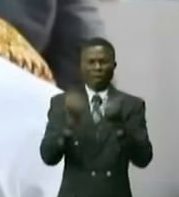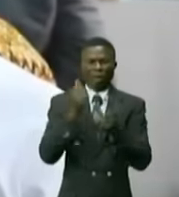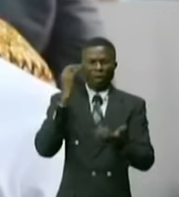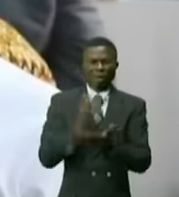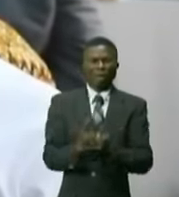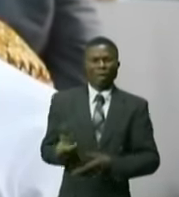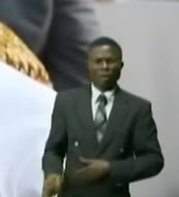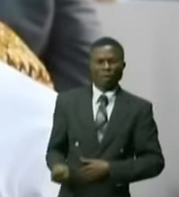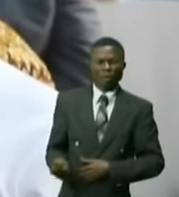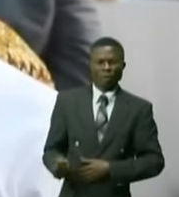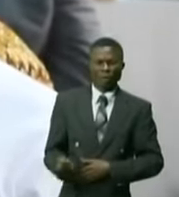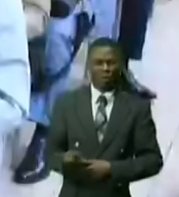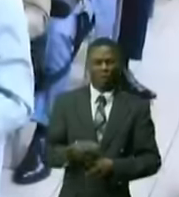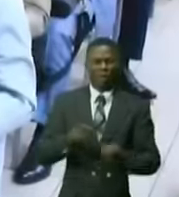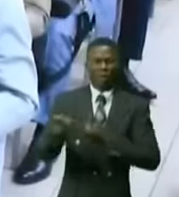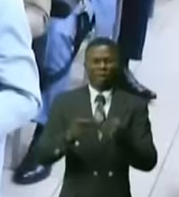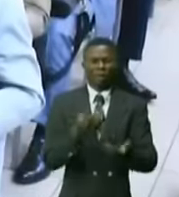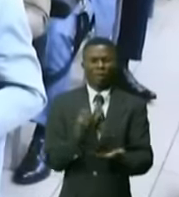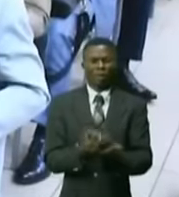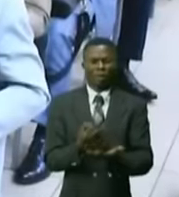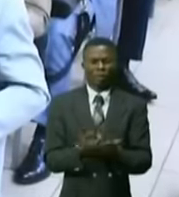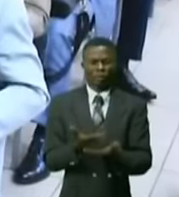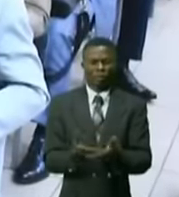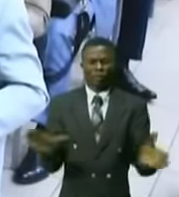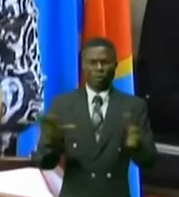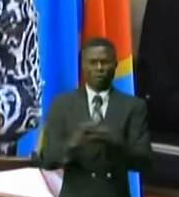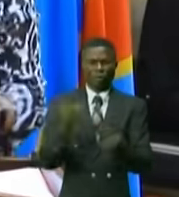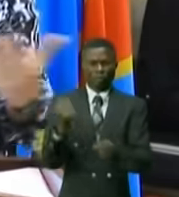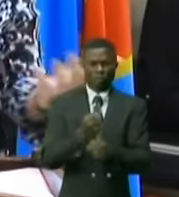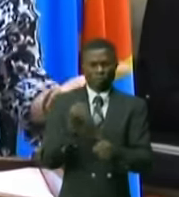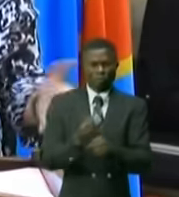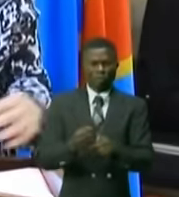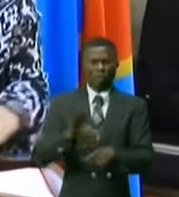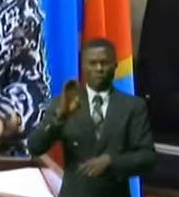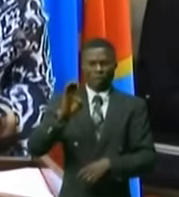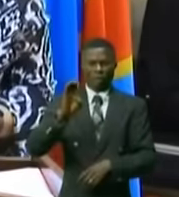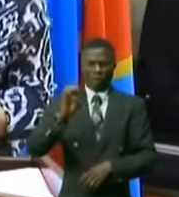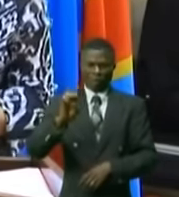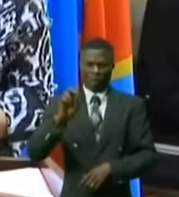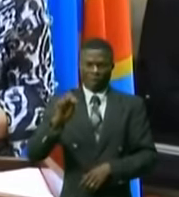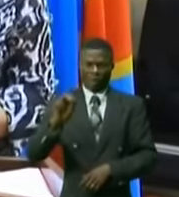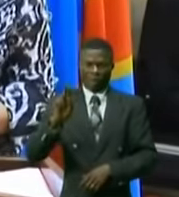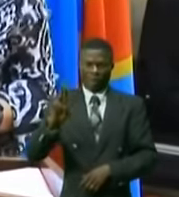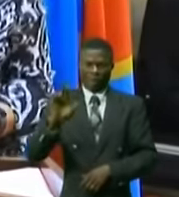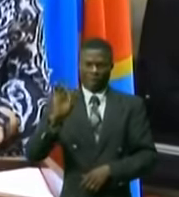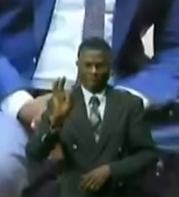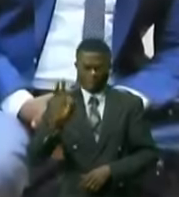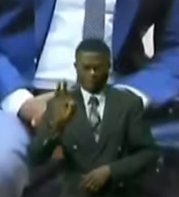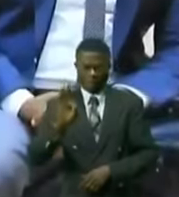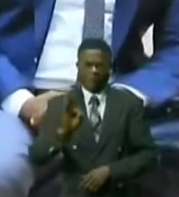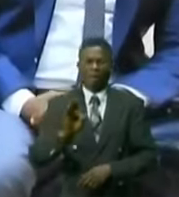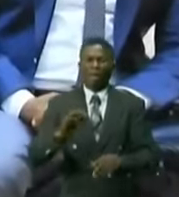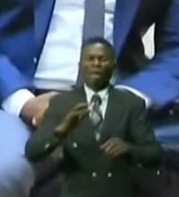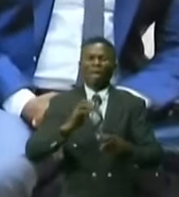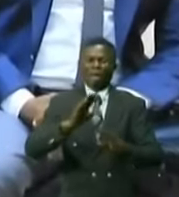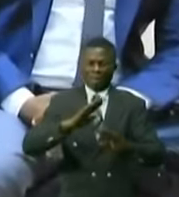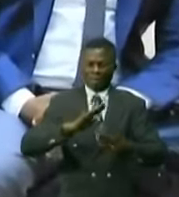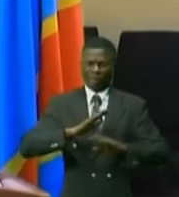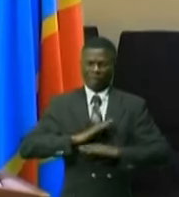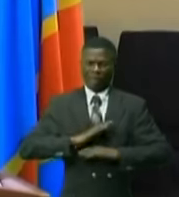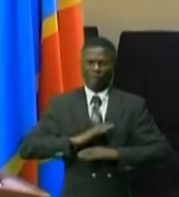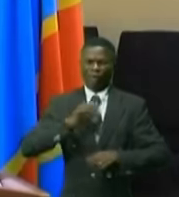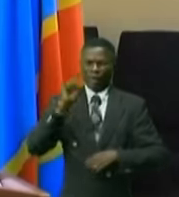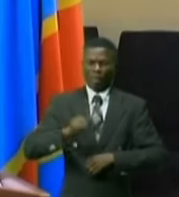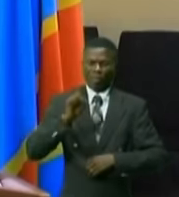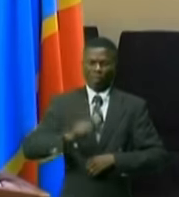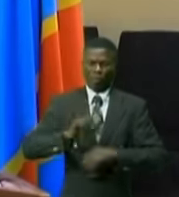la corruption et les régies financières. Ce travail de la CNRF sur terrain répond aux exigences du GAFI, le groupe